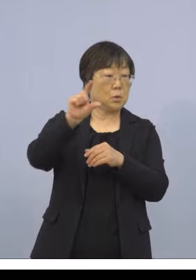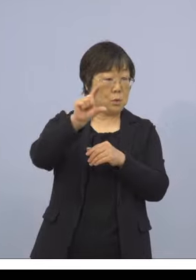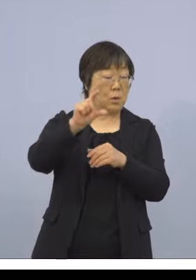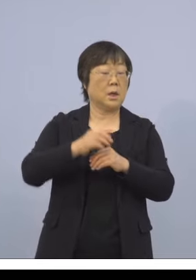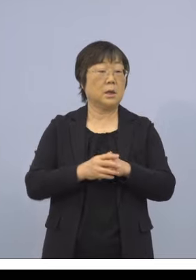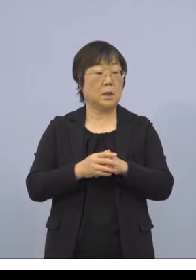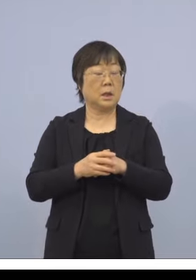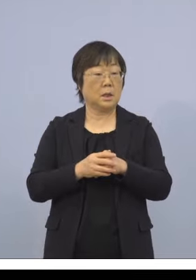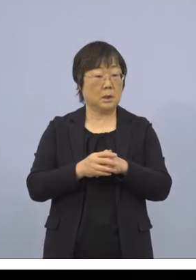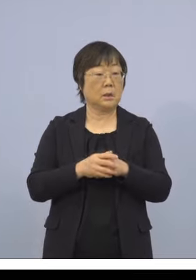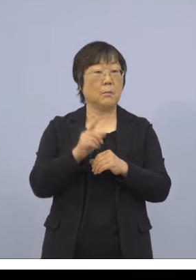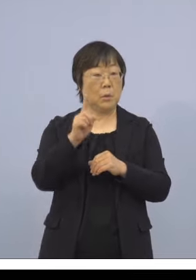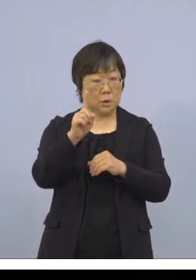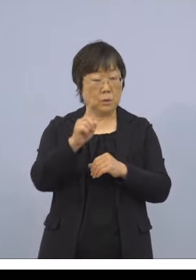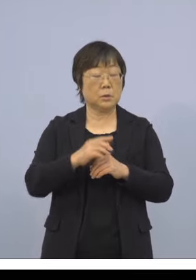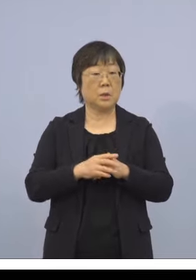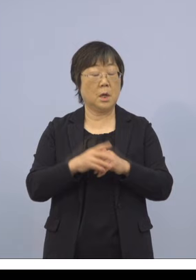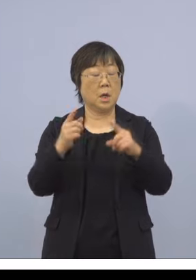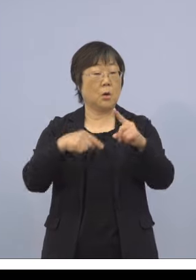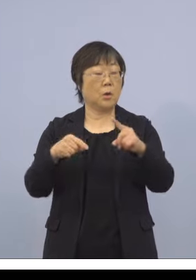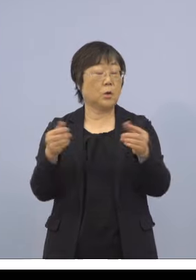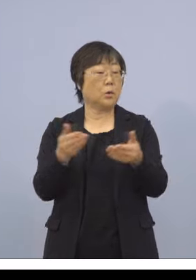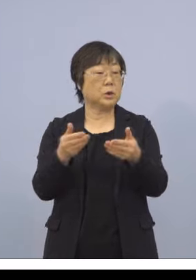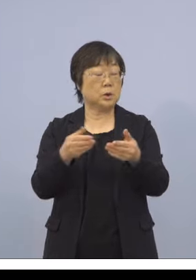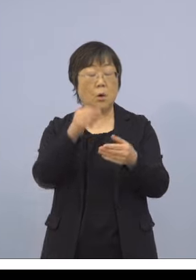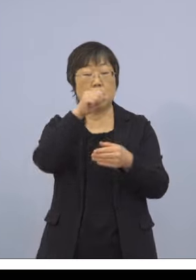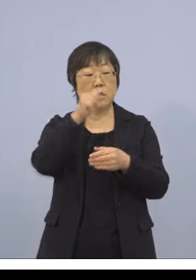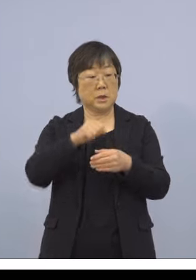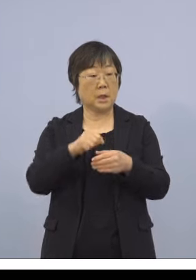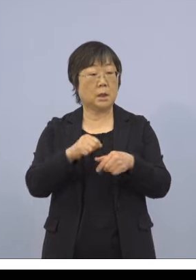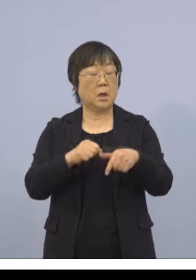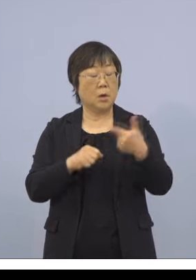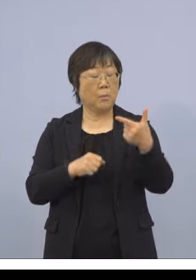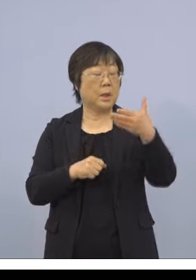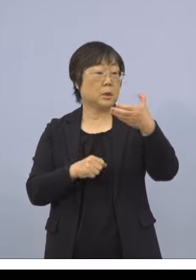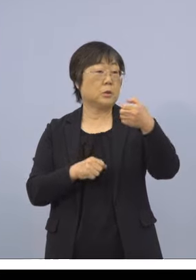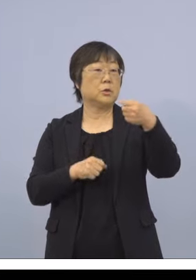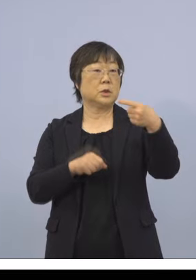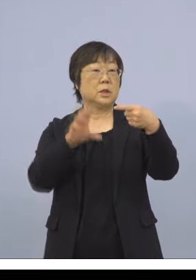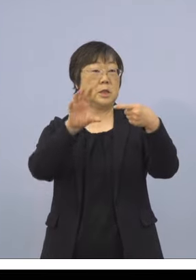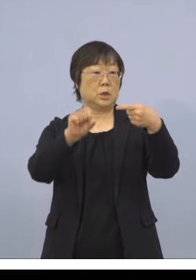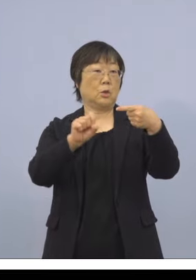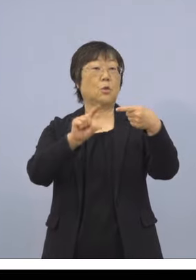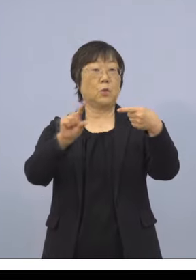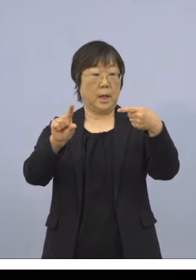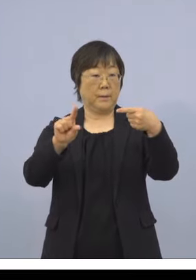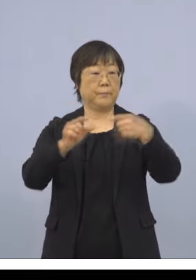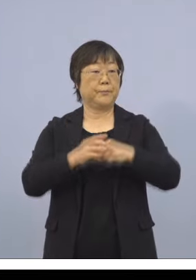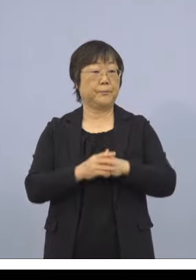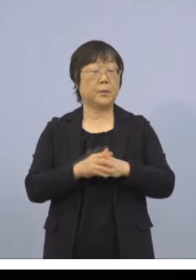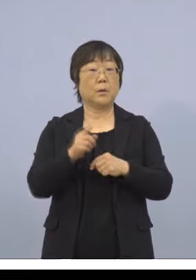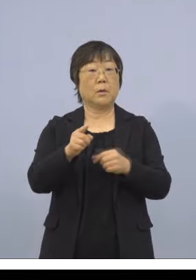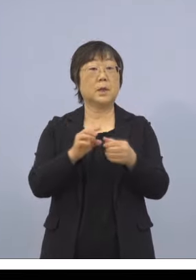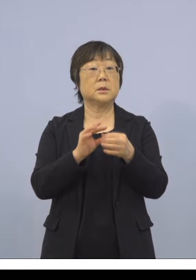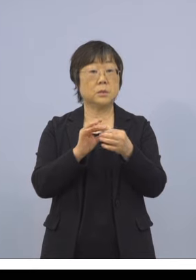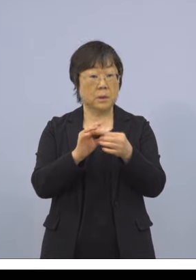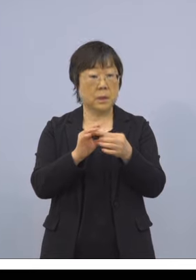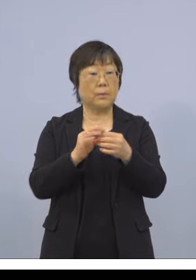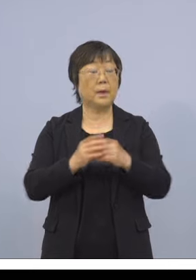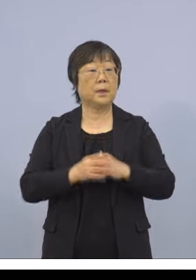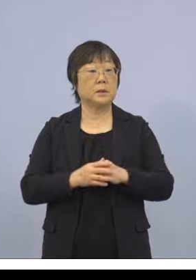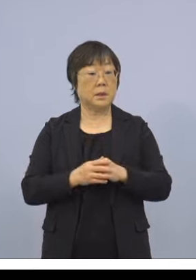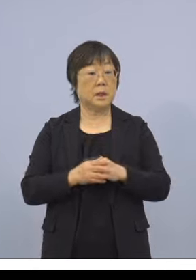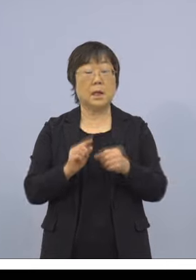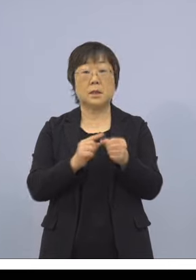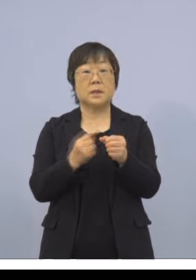きな塊としては公共事業予算691億円でございます。まあ、これにつきましては